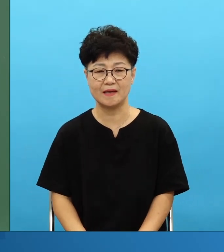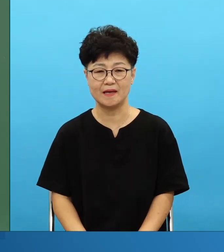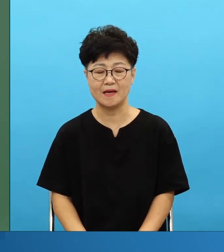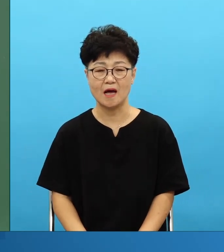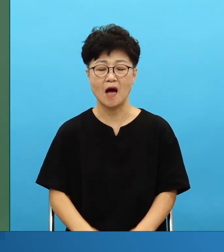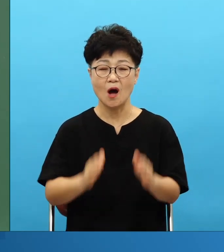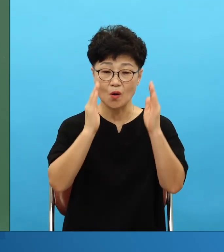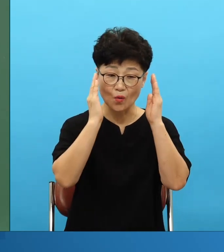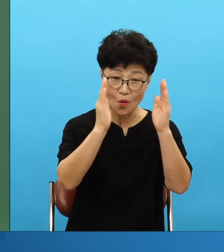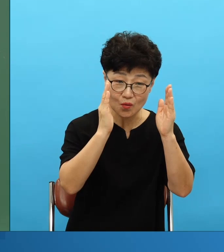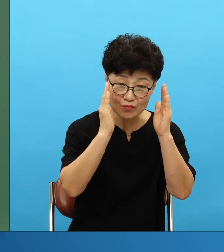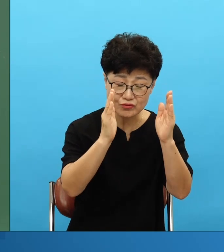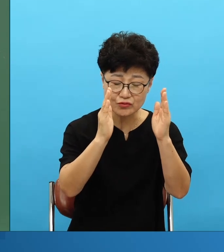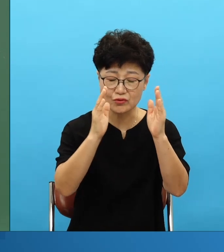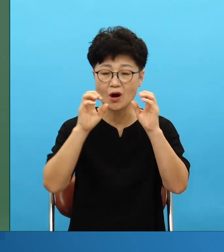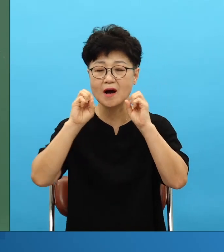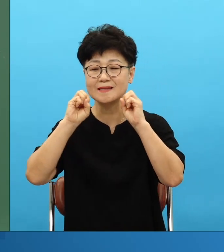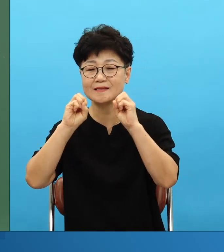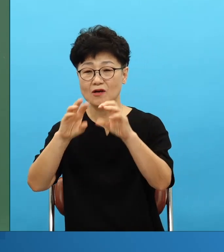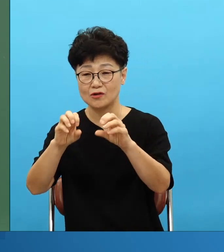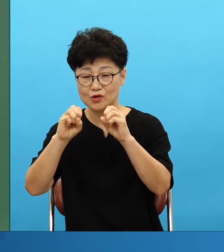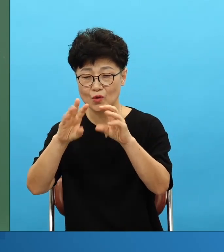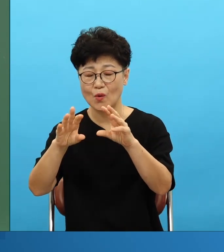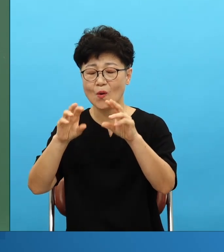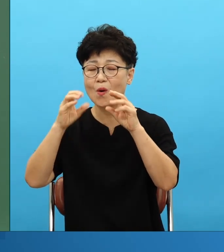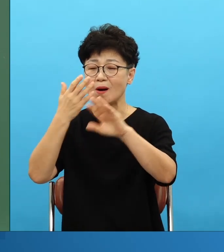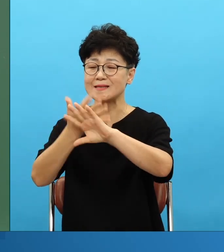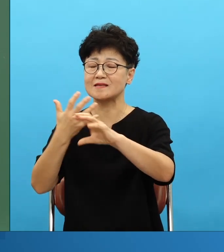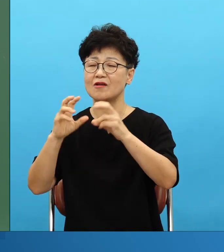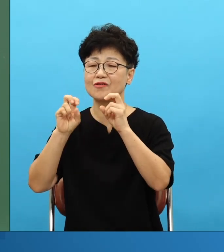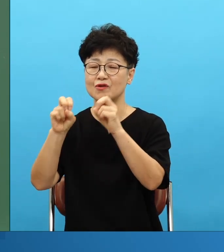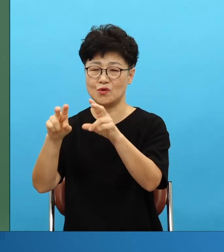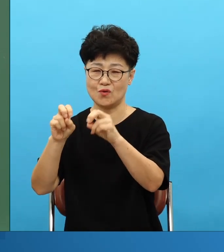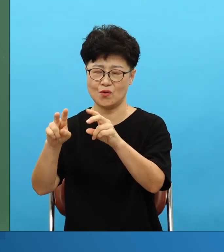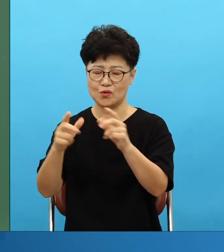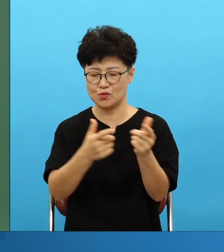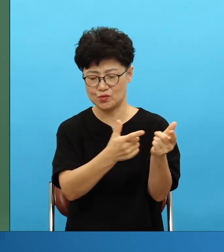even evangelism. 선교도 this 이렇게 way. 해야 됩니다. Even missions should be done 저는 this 이걸 way. 보고